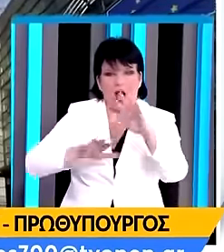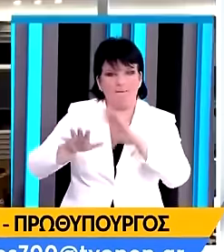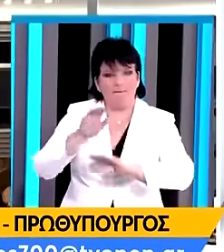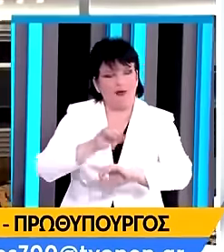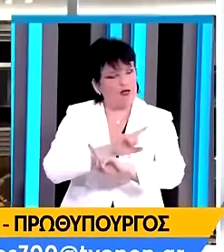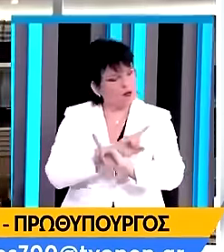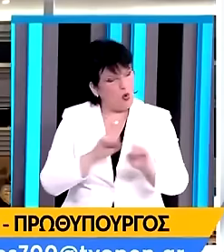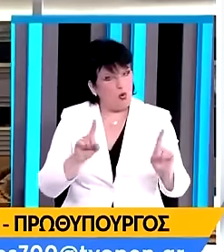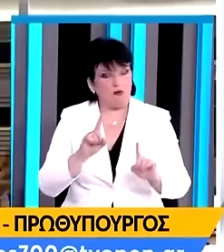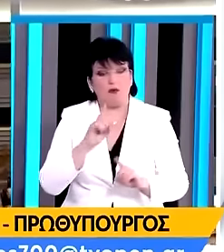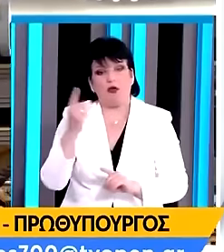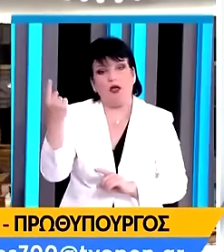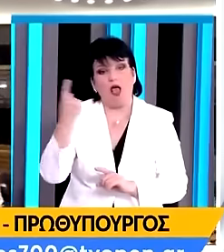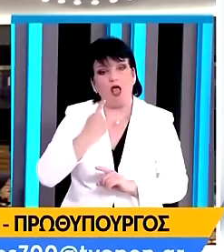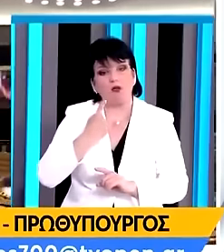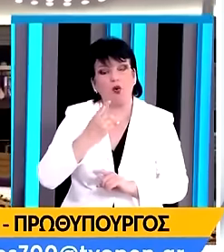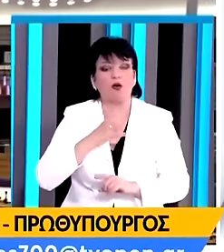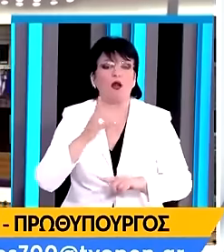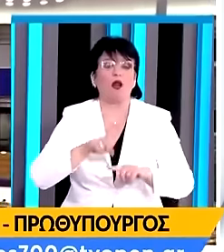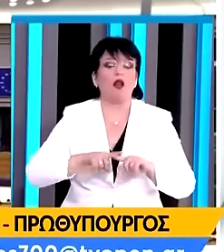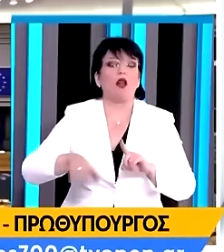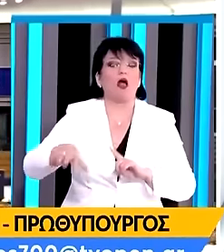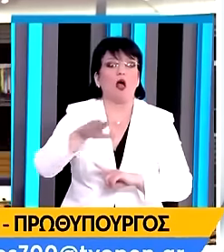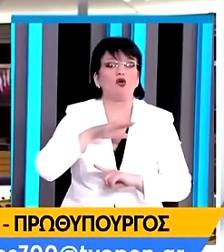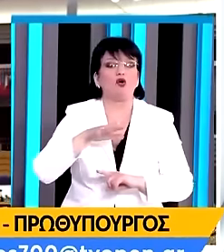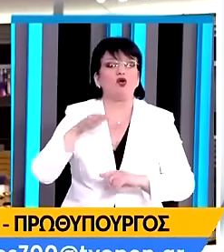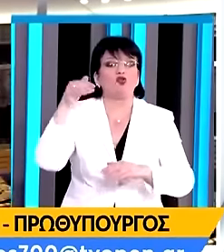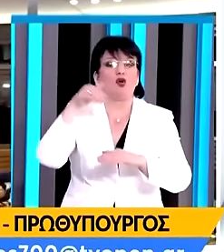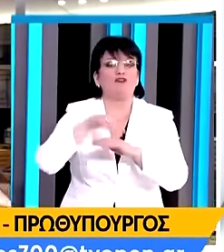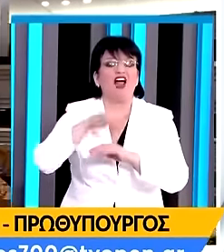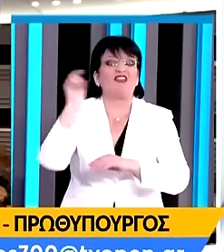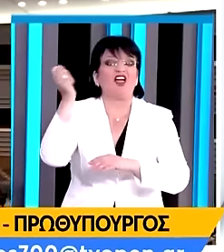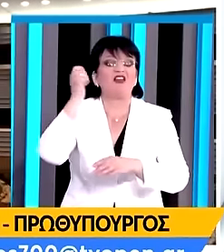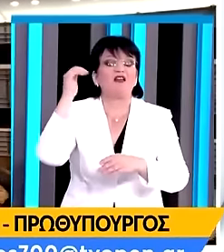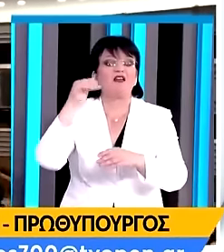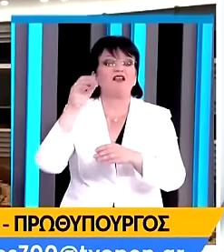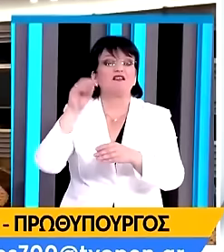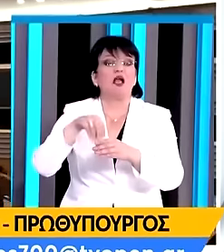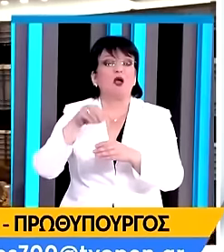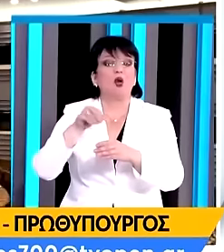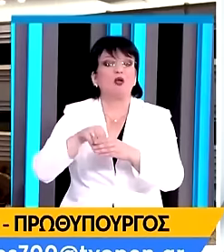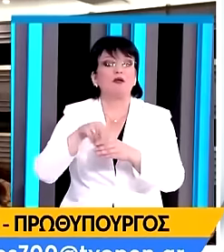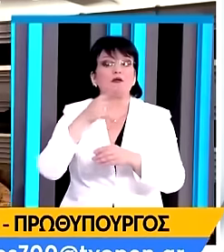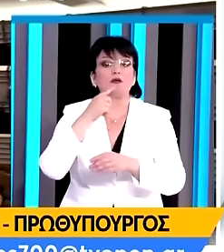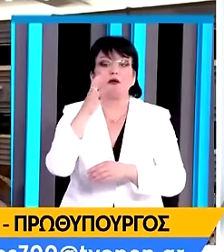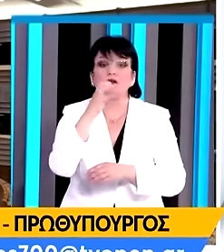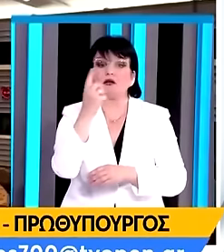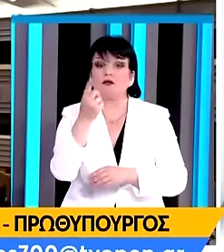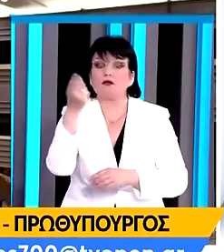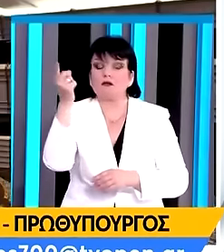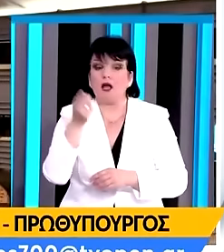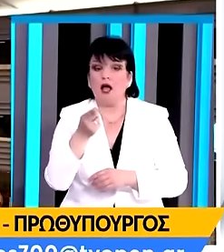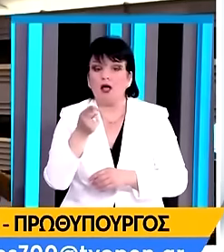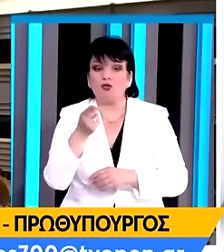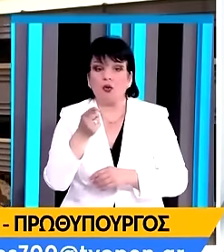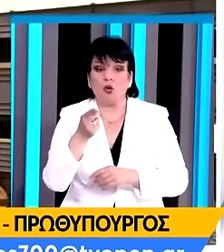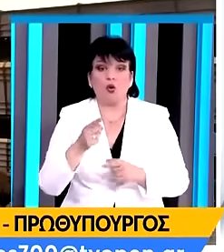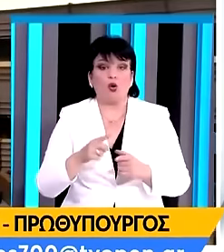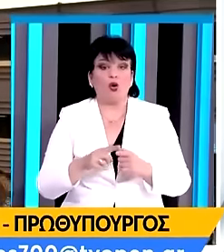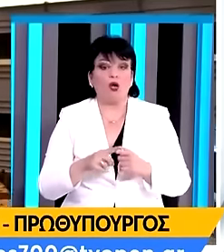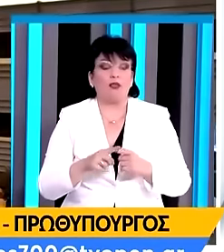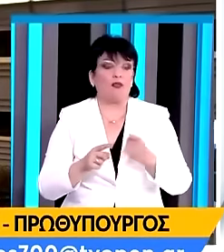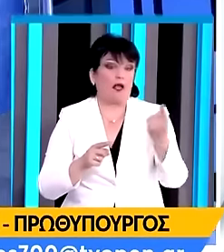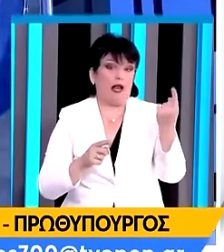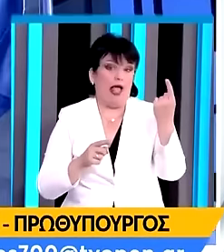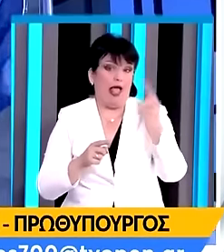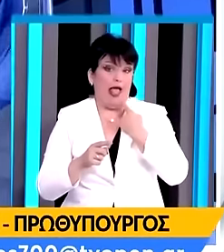έδωσαν οι πολίτες. Όμως θυμάστε ότι από το βράδυ των εθνικών εκλογών είπα ότι το 41% δεν είναι